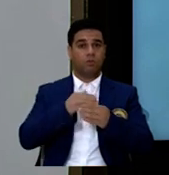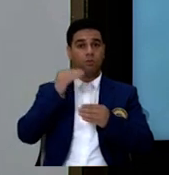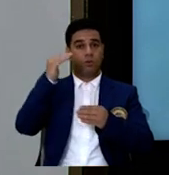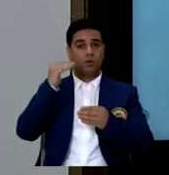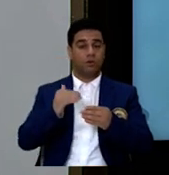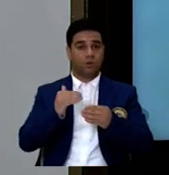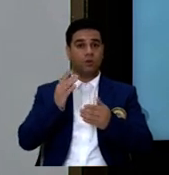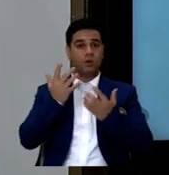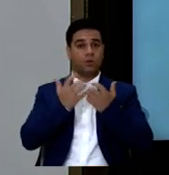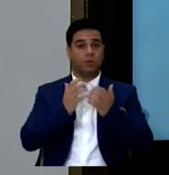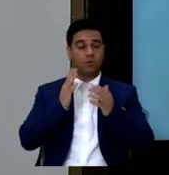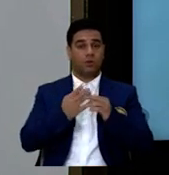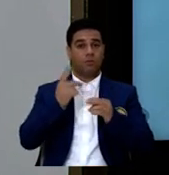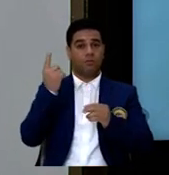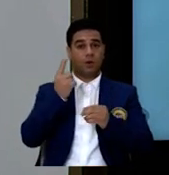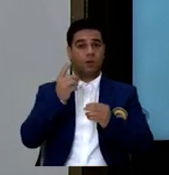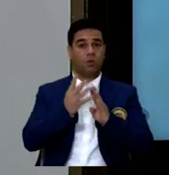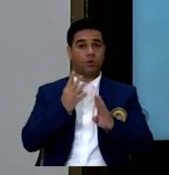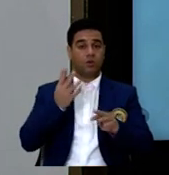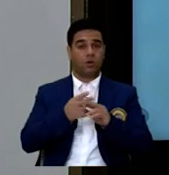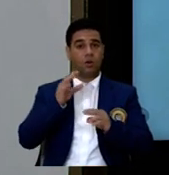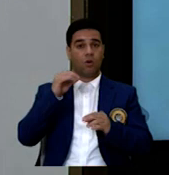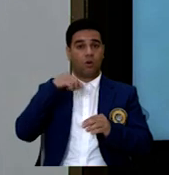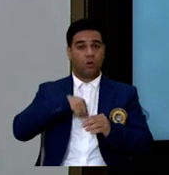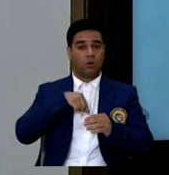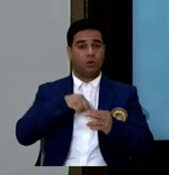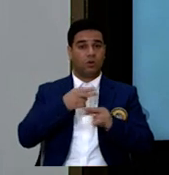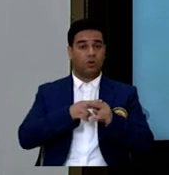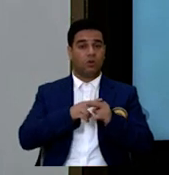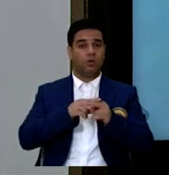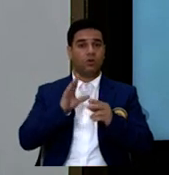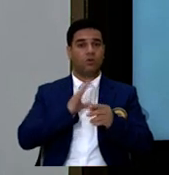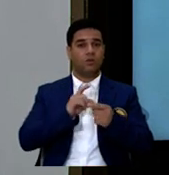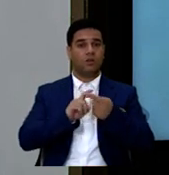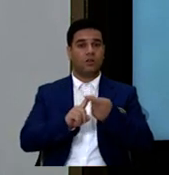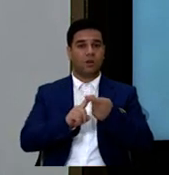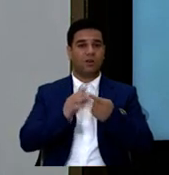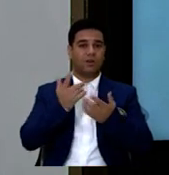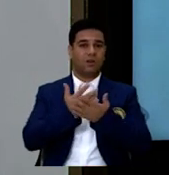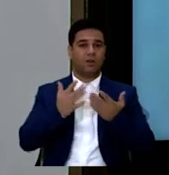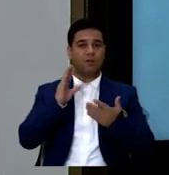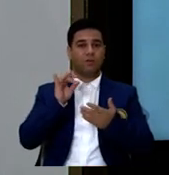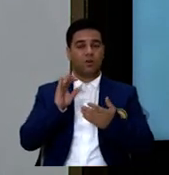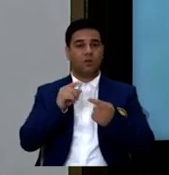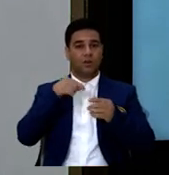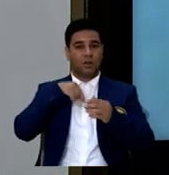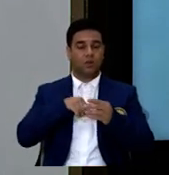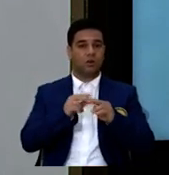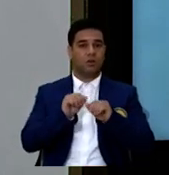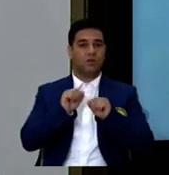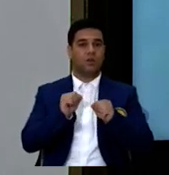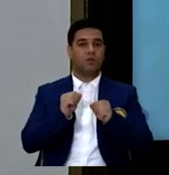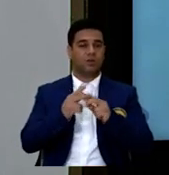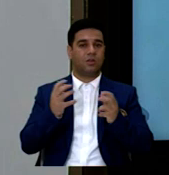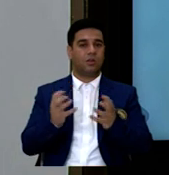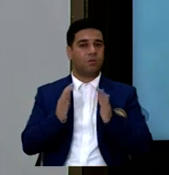bosqichlariga keladigan bo'lsak, birinchi bosqichda organizmga yuqumli kasallik qo'zg'atuvchilarining kirishining oldi